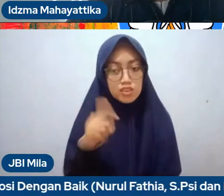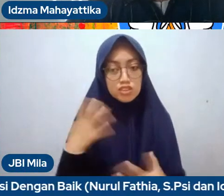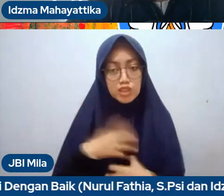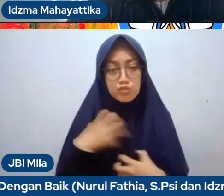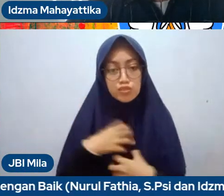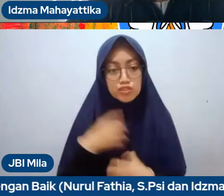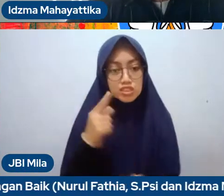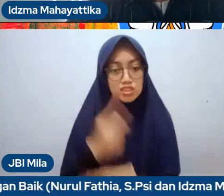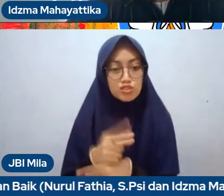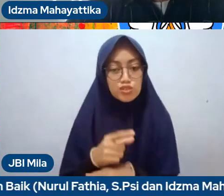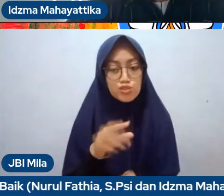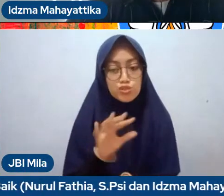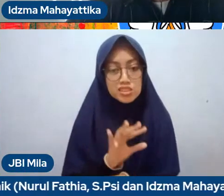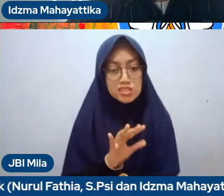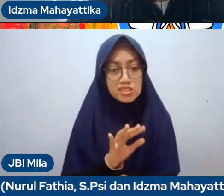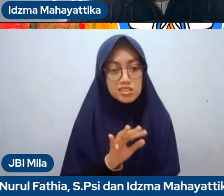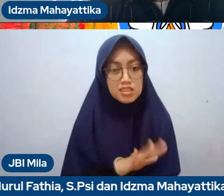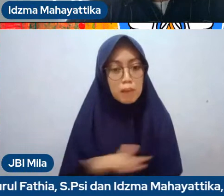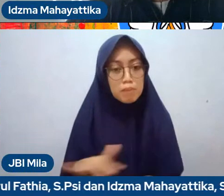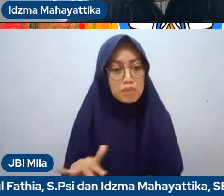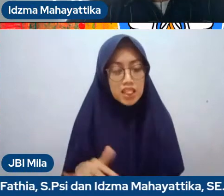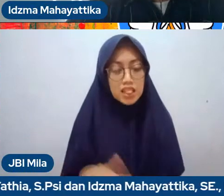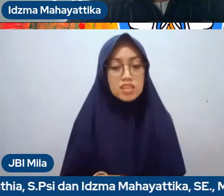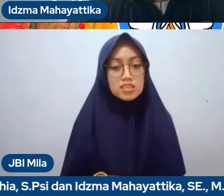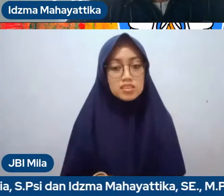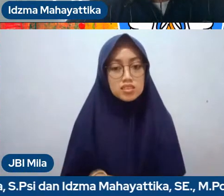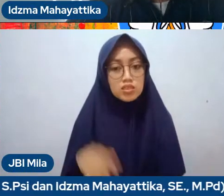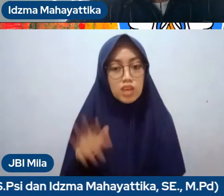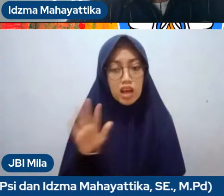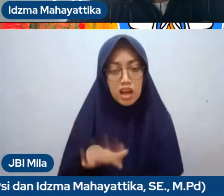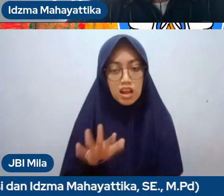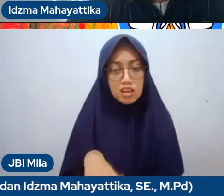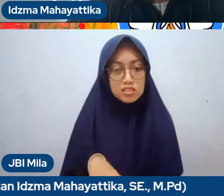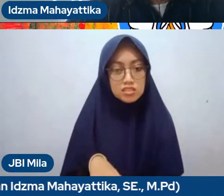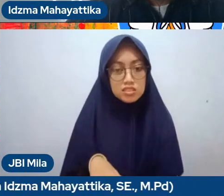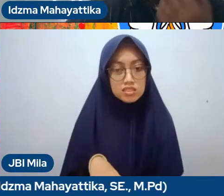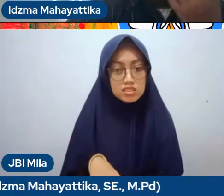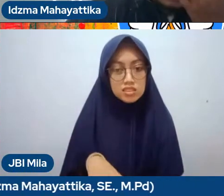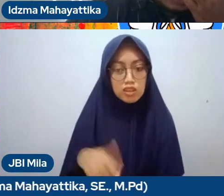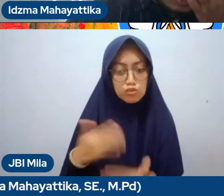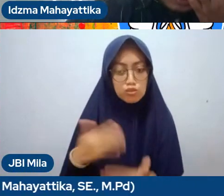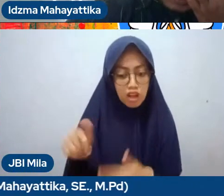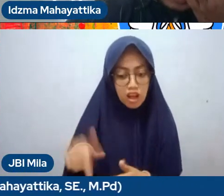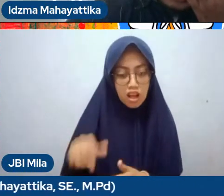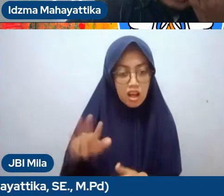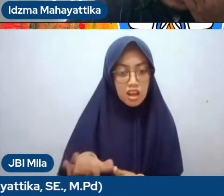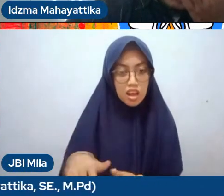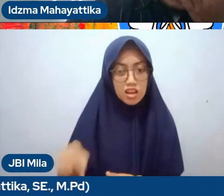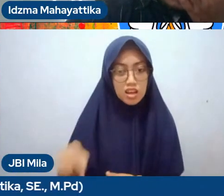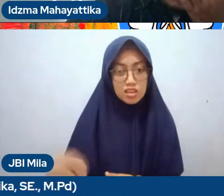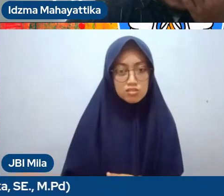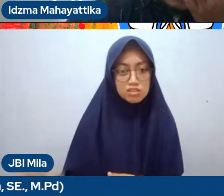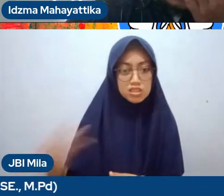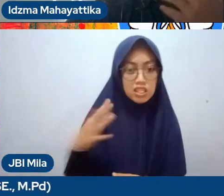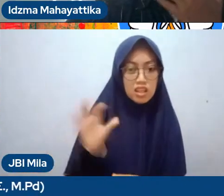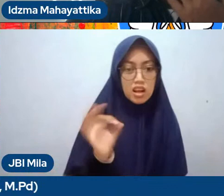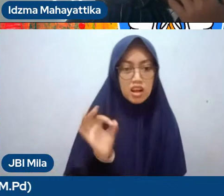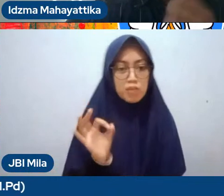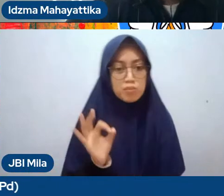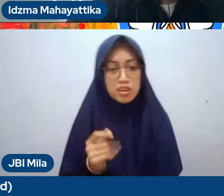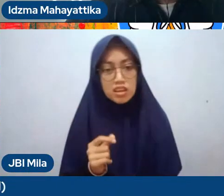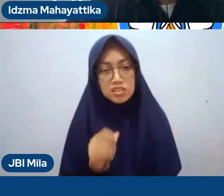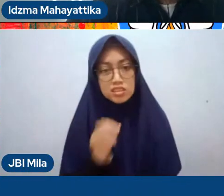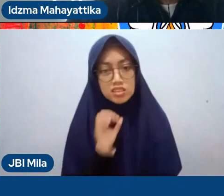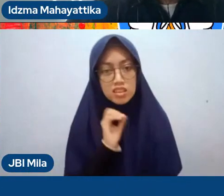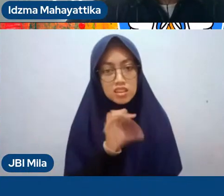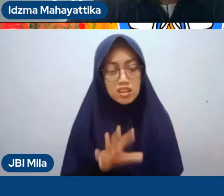tujuannya tercapai gitu kan. Dan anak-anak kan nggak pernah cerita, mereka nggak berani cerita. Ketika dia kuliah baru dia cerita. Kalau saya dulu suka